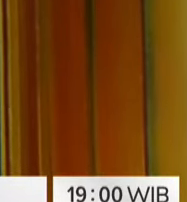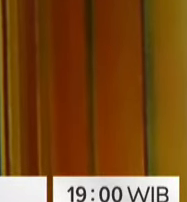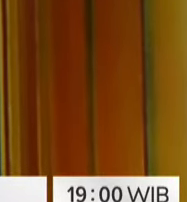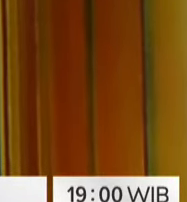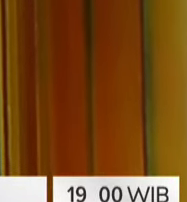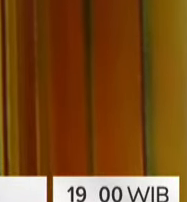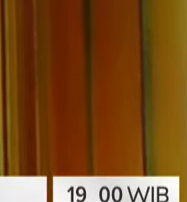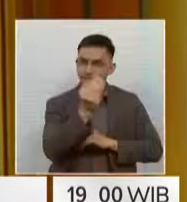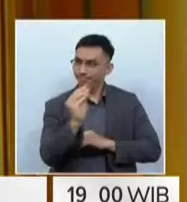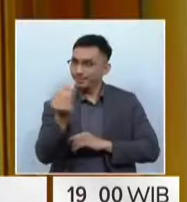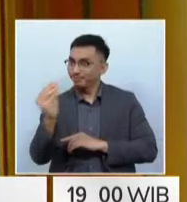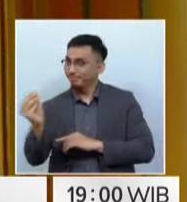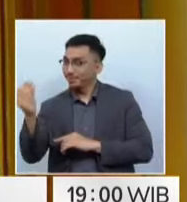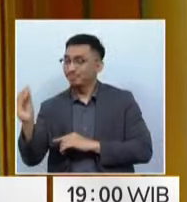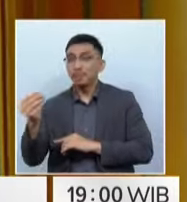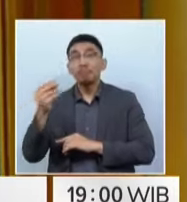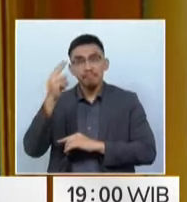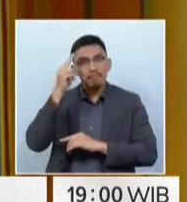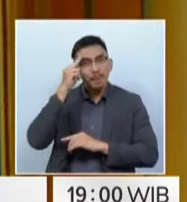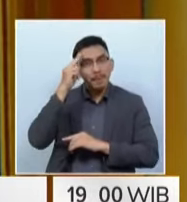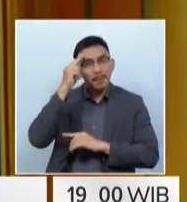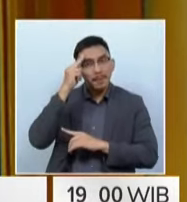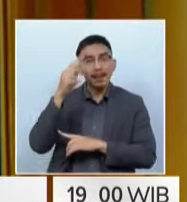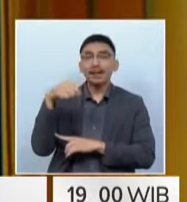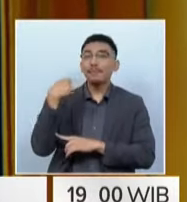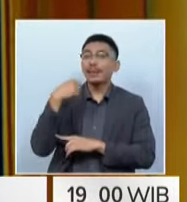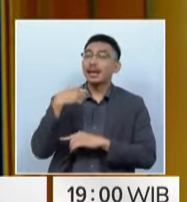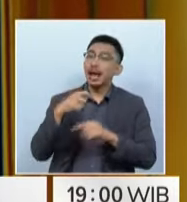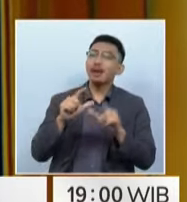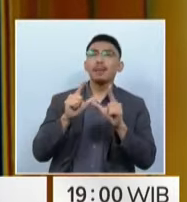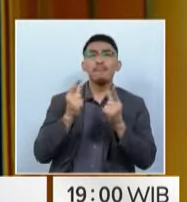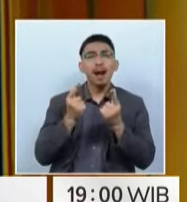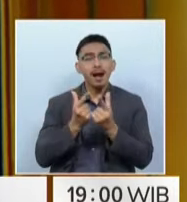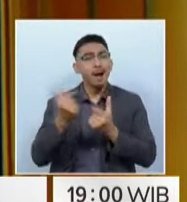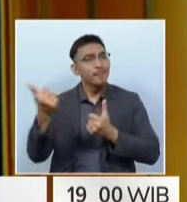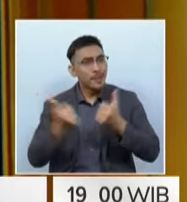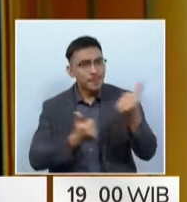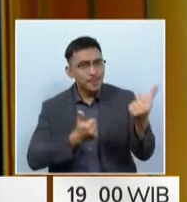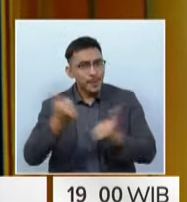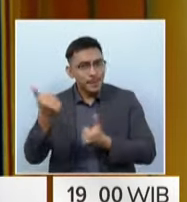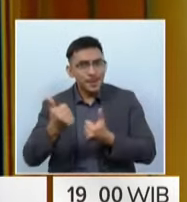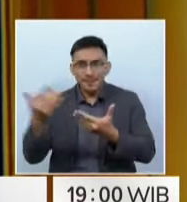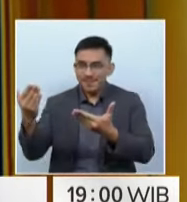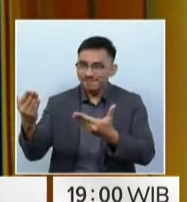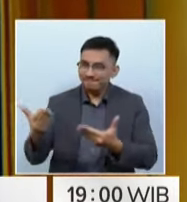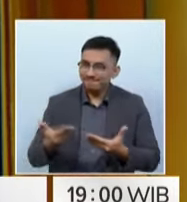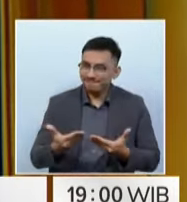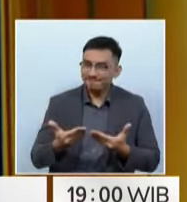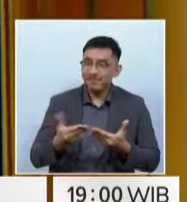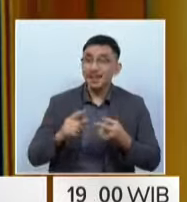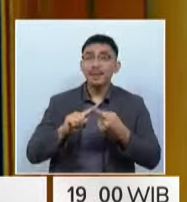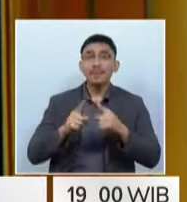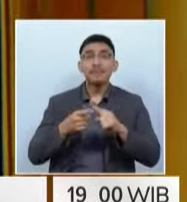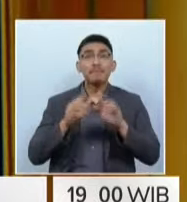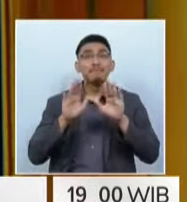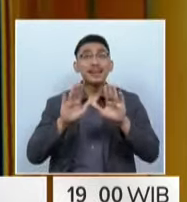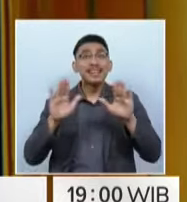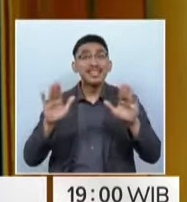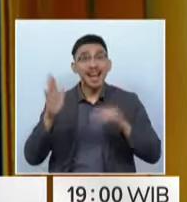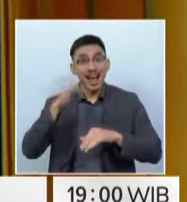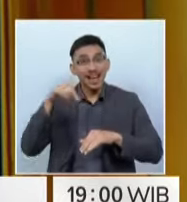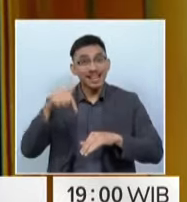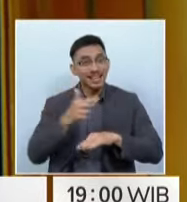lembaga dan seluruh tamu undangan serta rekan-rekan media yang meliput acara malam